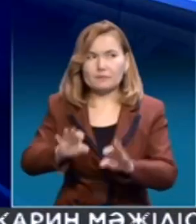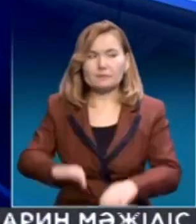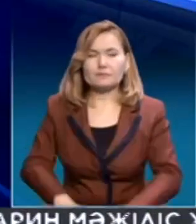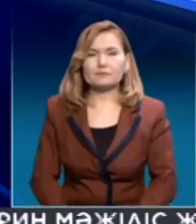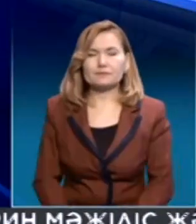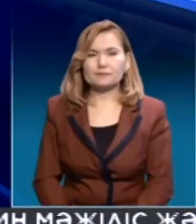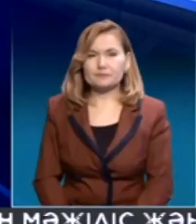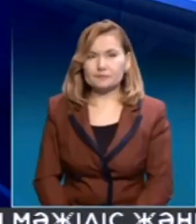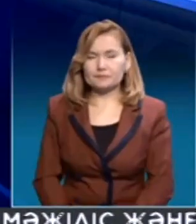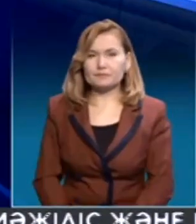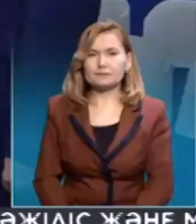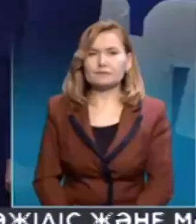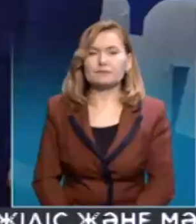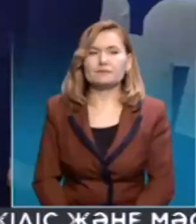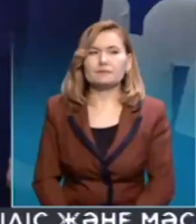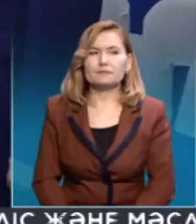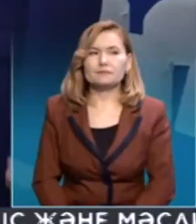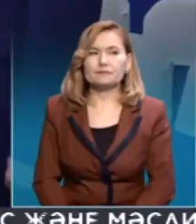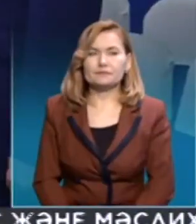бейнематериалда.